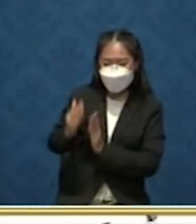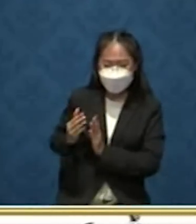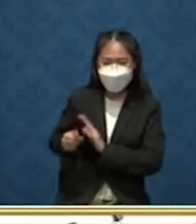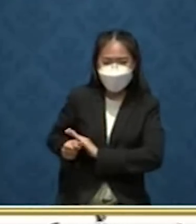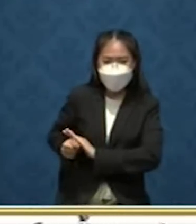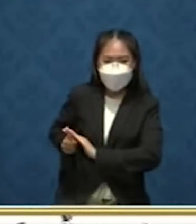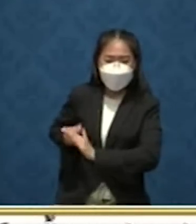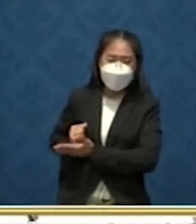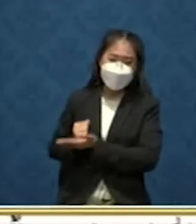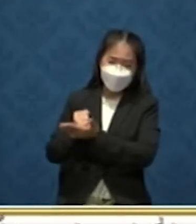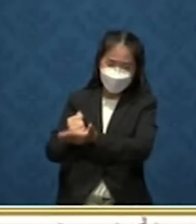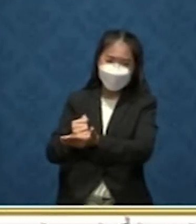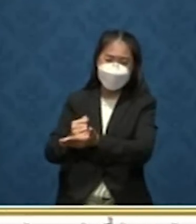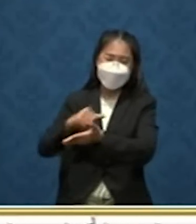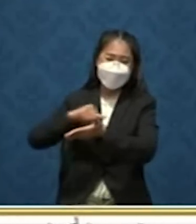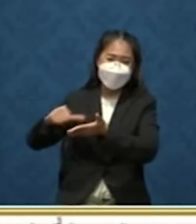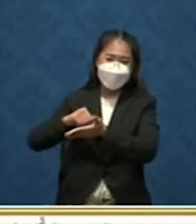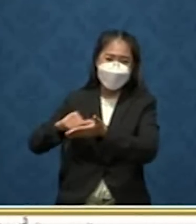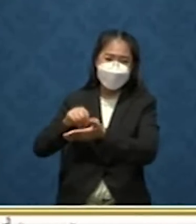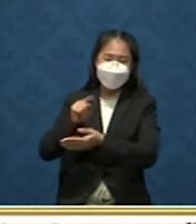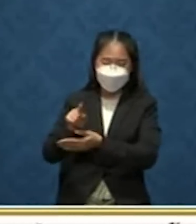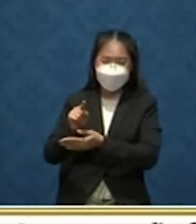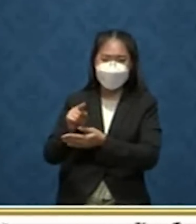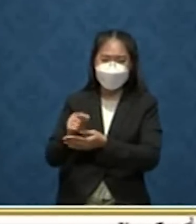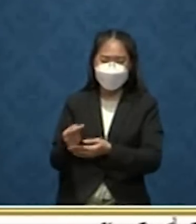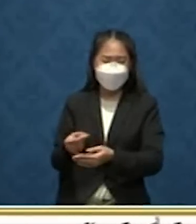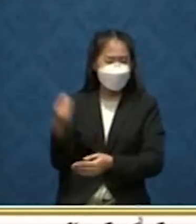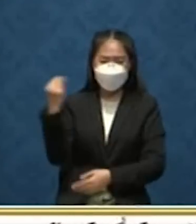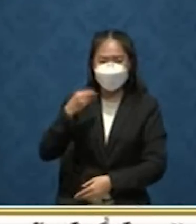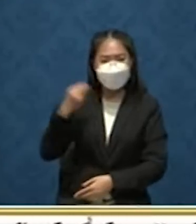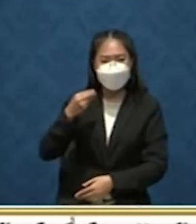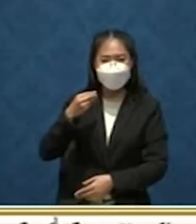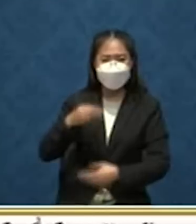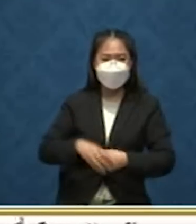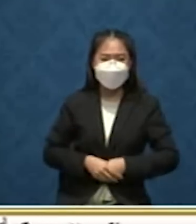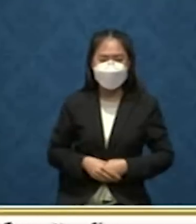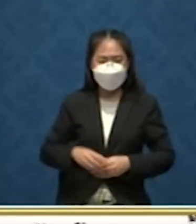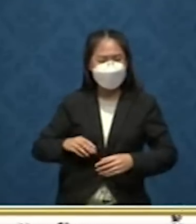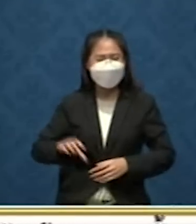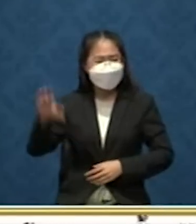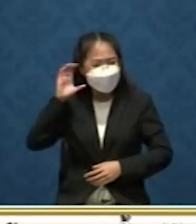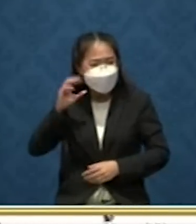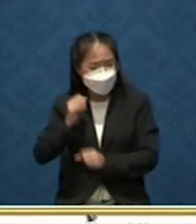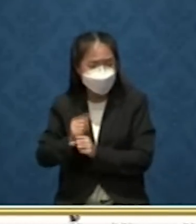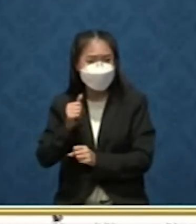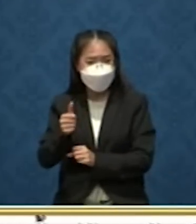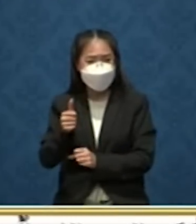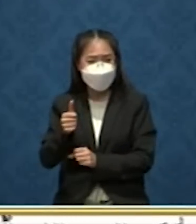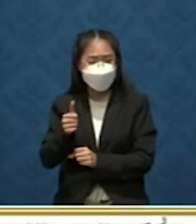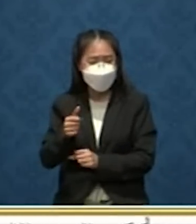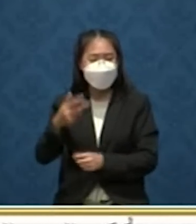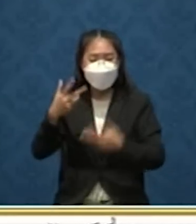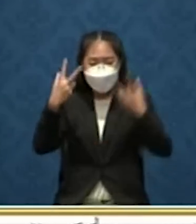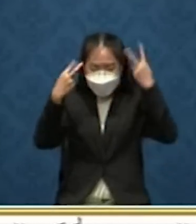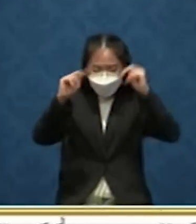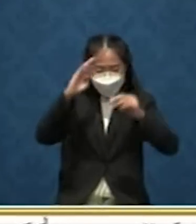มาคอยปัดคดีทิ้งแบบค้ารสายตาไปเสียทกครั้งแบบนี้จะใหเราเชื่อได้จง ๆ หือว่าผลเอกป